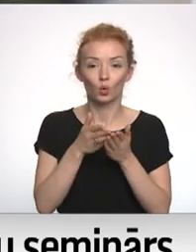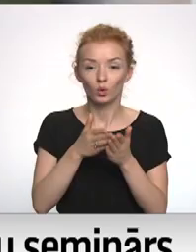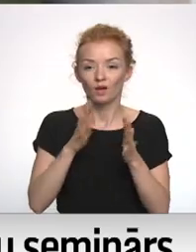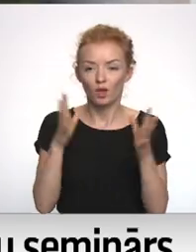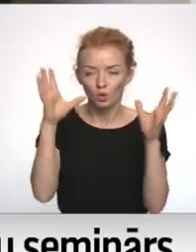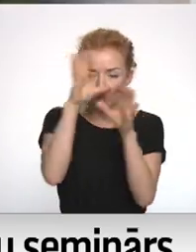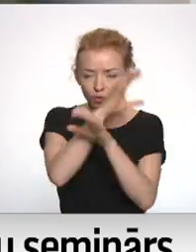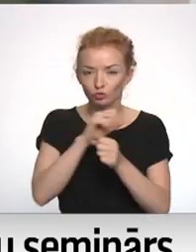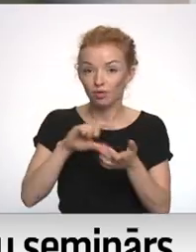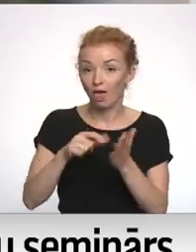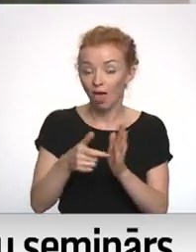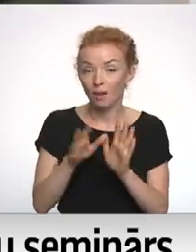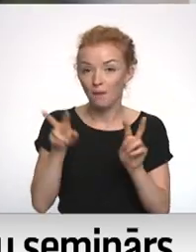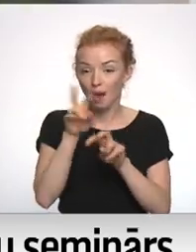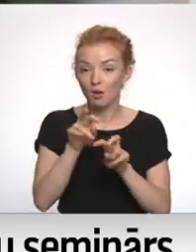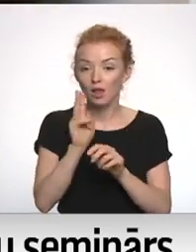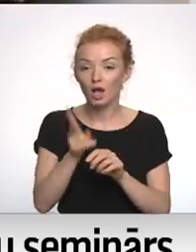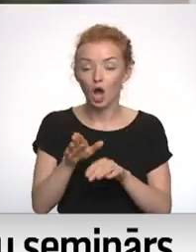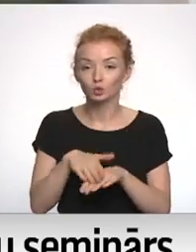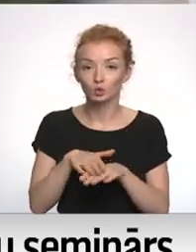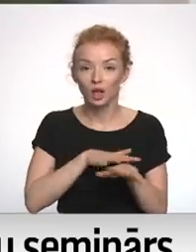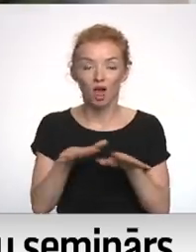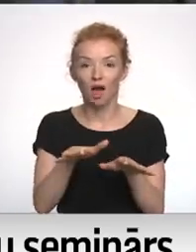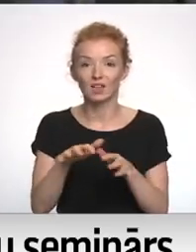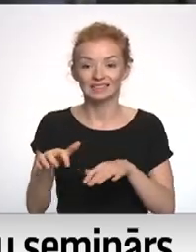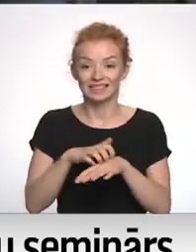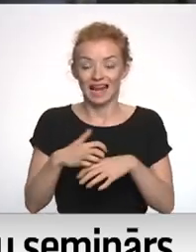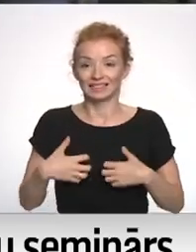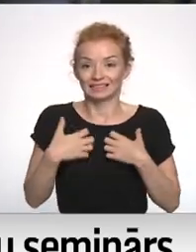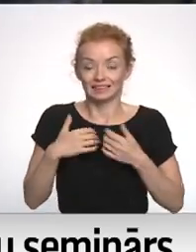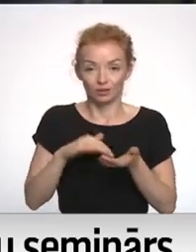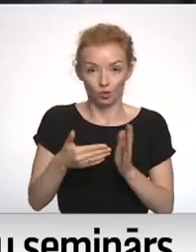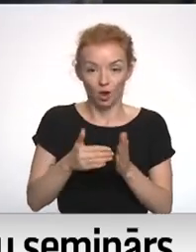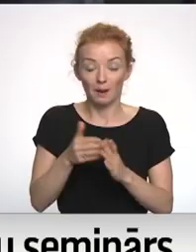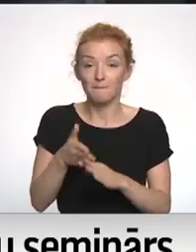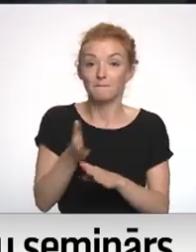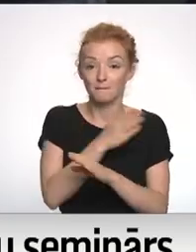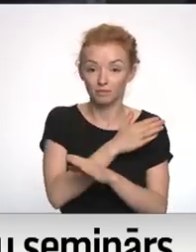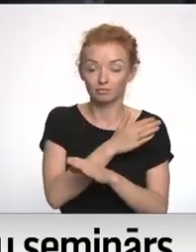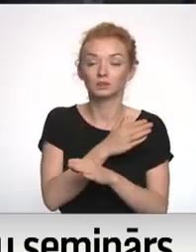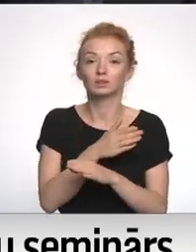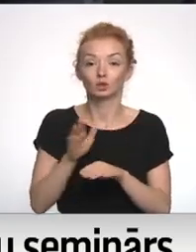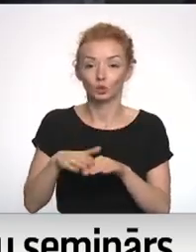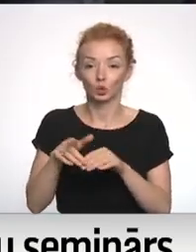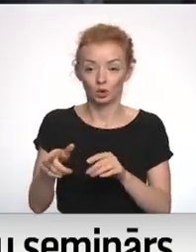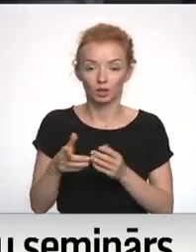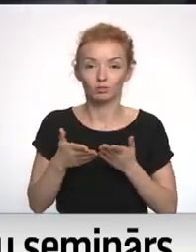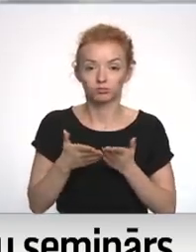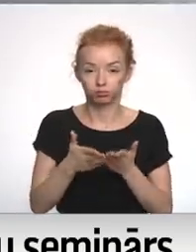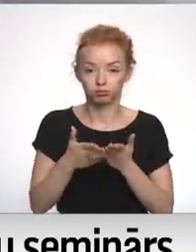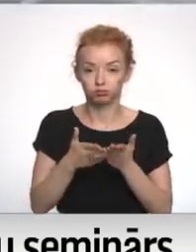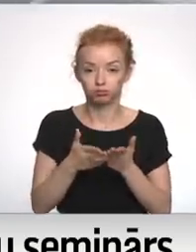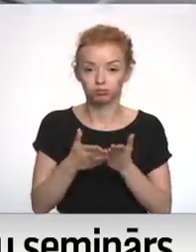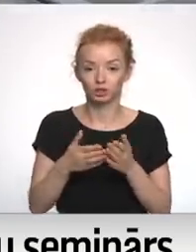telpām. Lai pārbaudītu, kā suns reaģē stresa apstākļos, tieši pirms uzdevuma pildīšanas suni ar laivu, kas brauc ar ātrumu vairāk